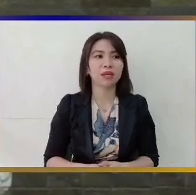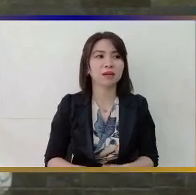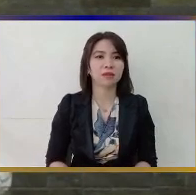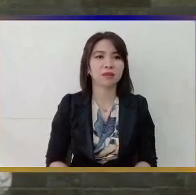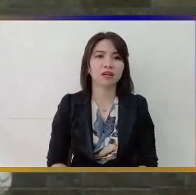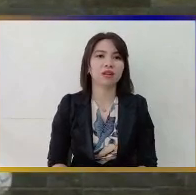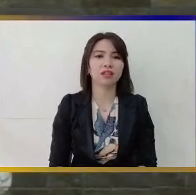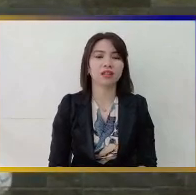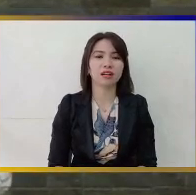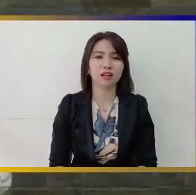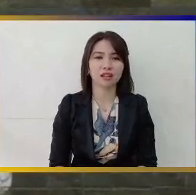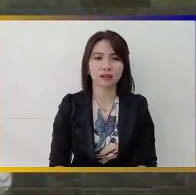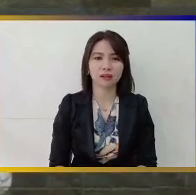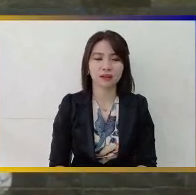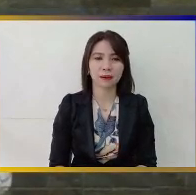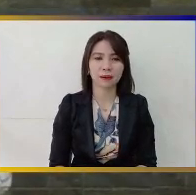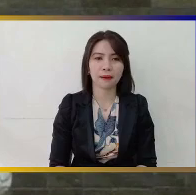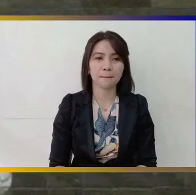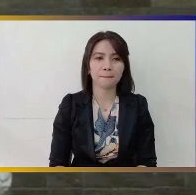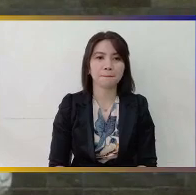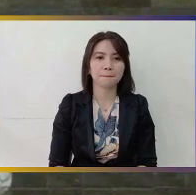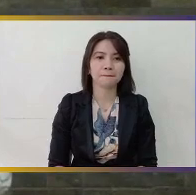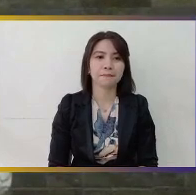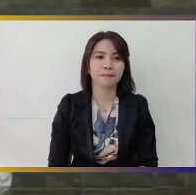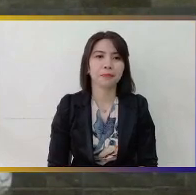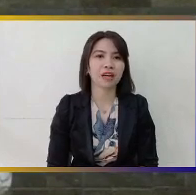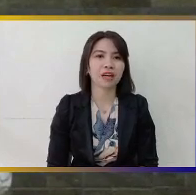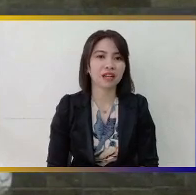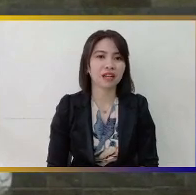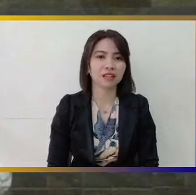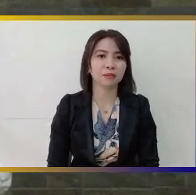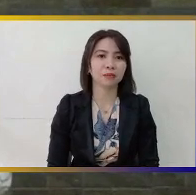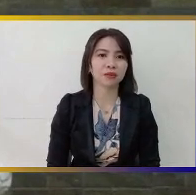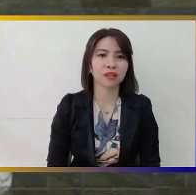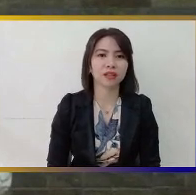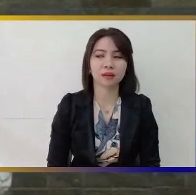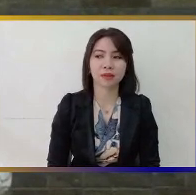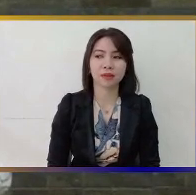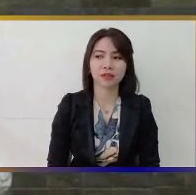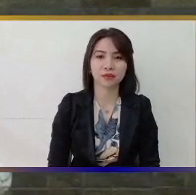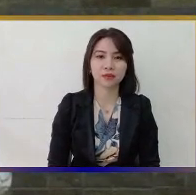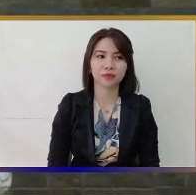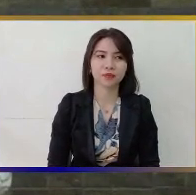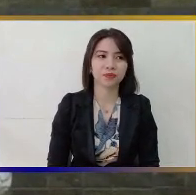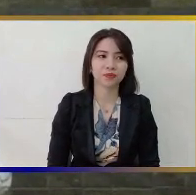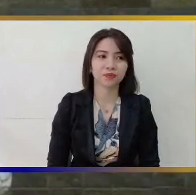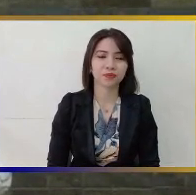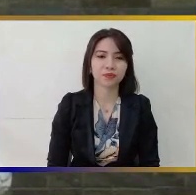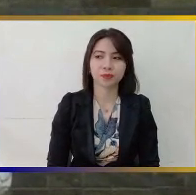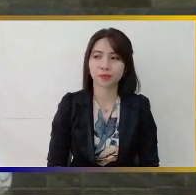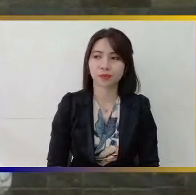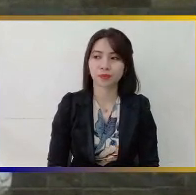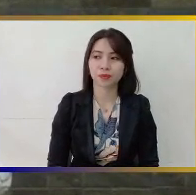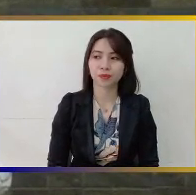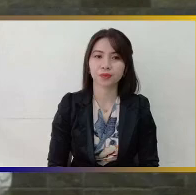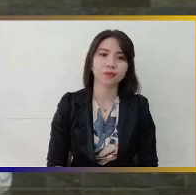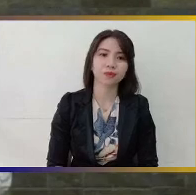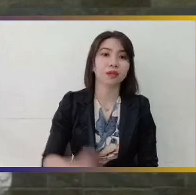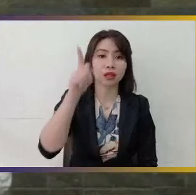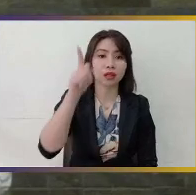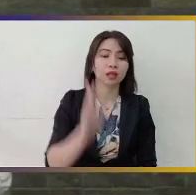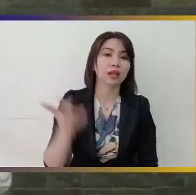Kaya ka pang, kaya mong makarecover dyan if you will just allow the hands of God to work in your